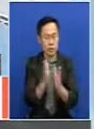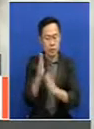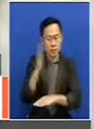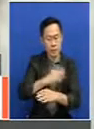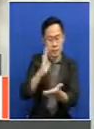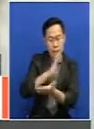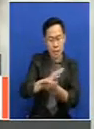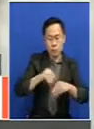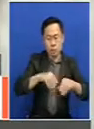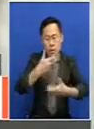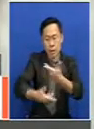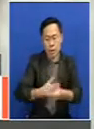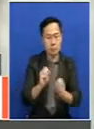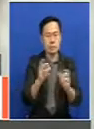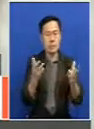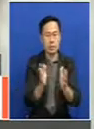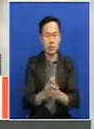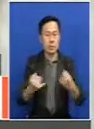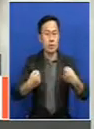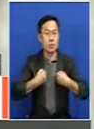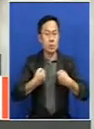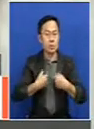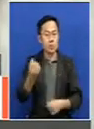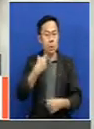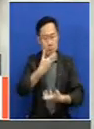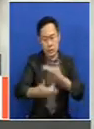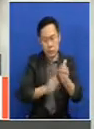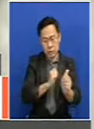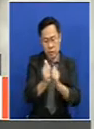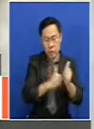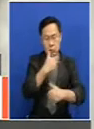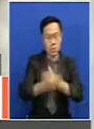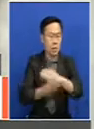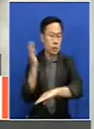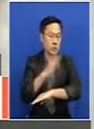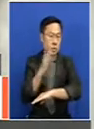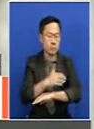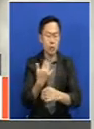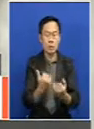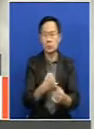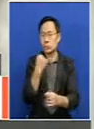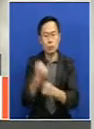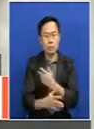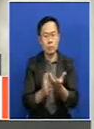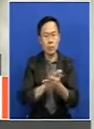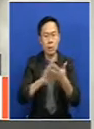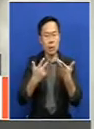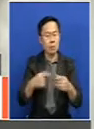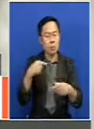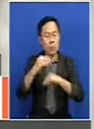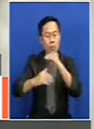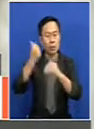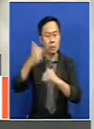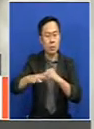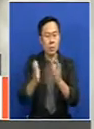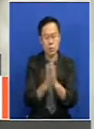ค่ะซึ่งเป็นเจ้าของหนังสือพิมพ์ก็ได้บอกนะคะว่าธุรกิจหนังสือพิมพ์ไม่สามารถเติบโตได้อีกต่อไปและสิ่งที่เขาต้อง